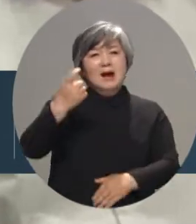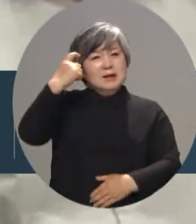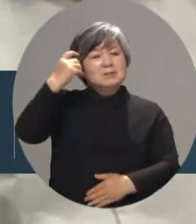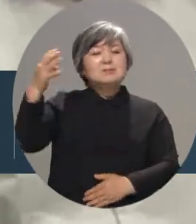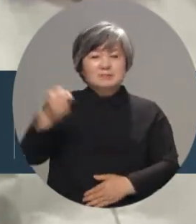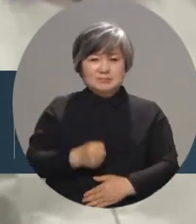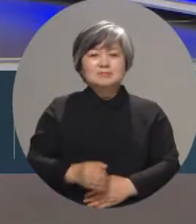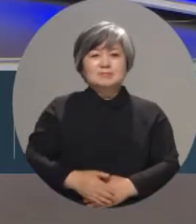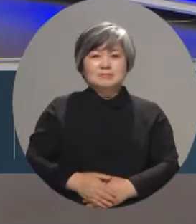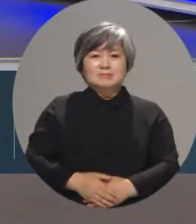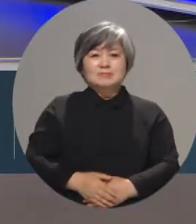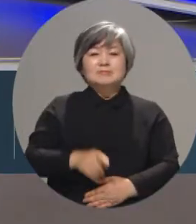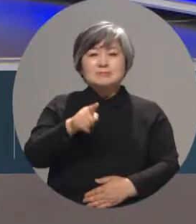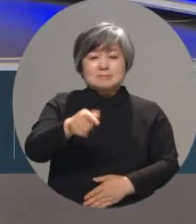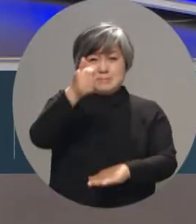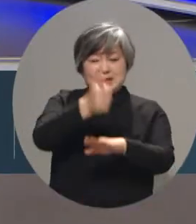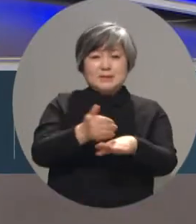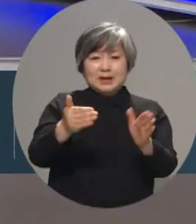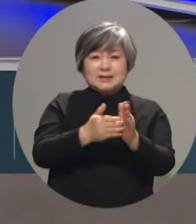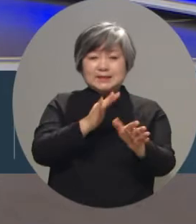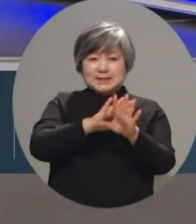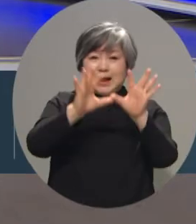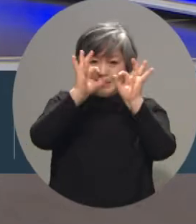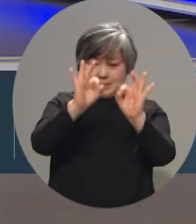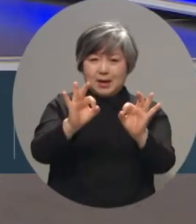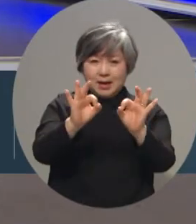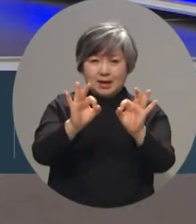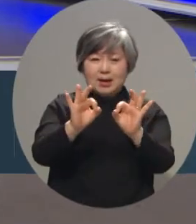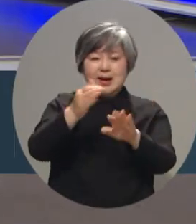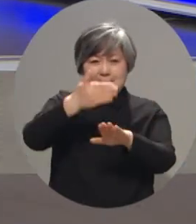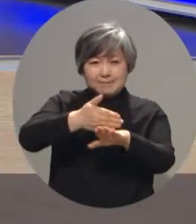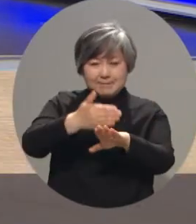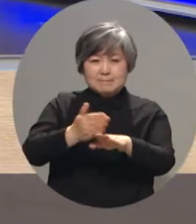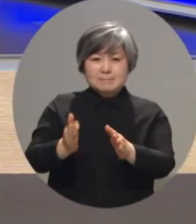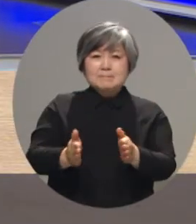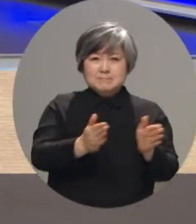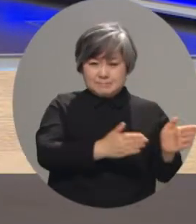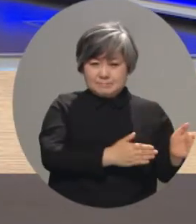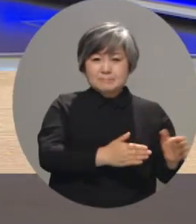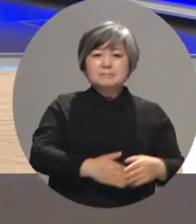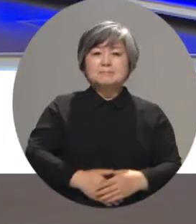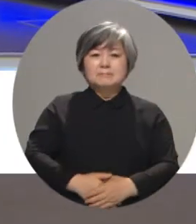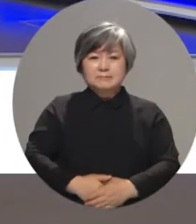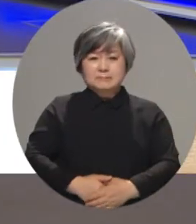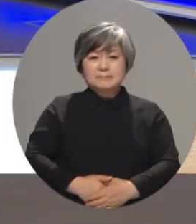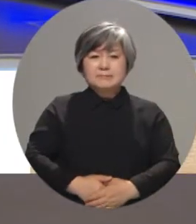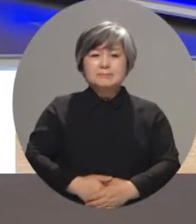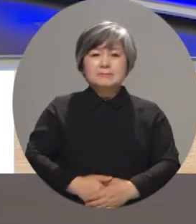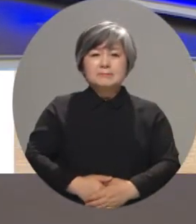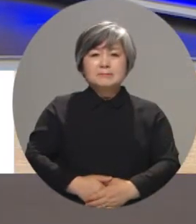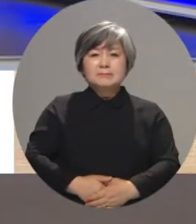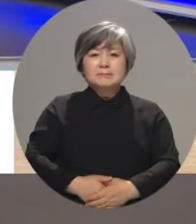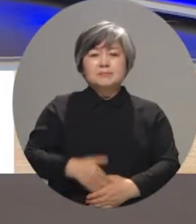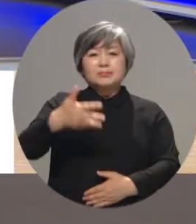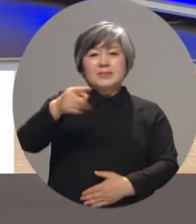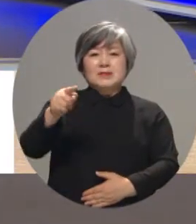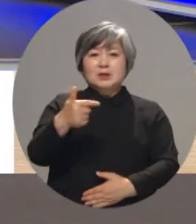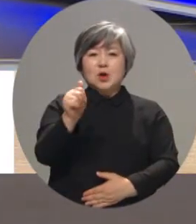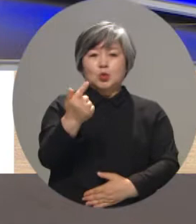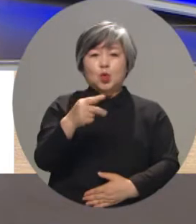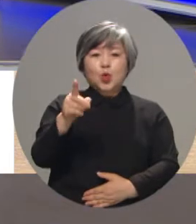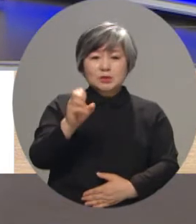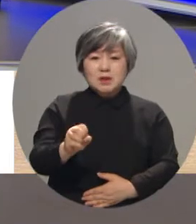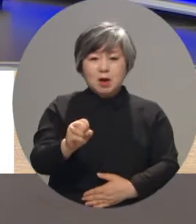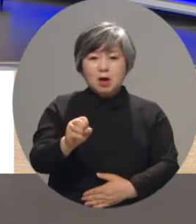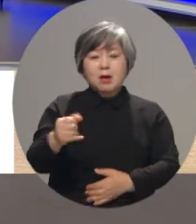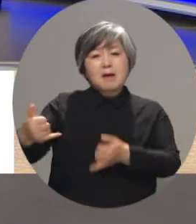네, 좋습니다. 서거석 후보님 끝까지 한번 지켜보도록 하겠습니다. 인터뷰 감사합니다. 네. 자, 네. 천호성 후보 사무소도